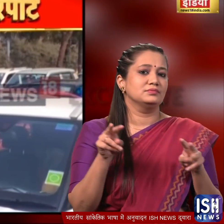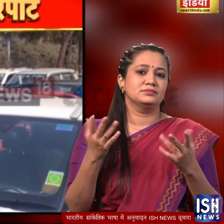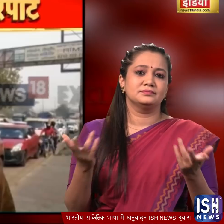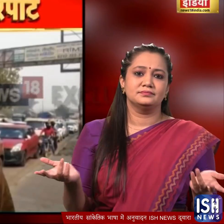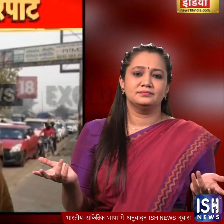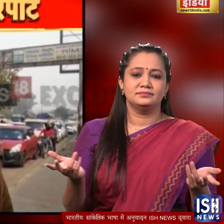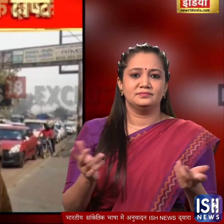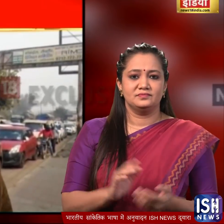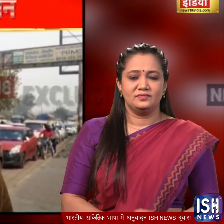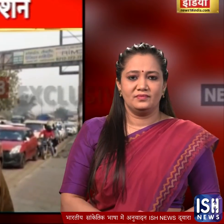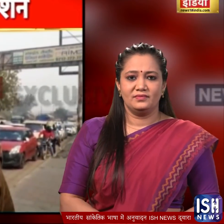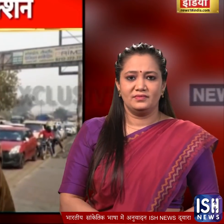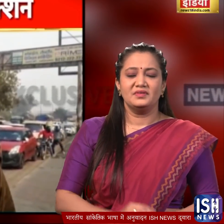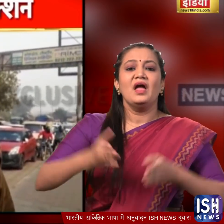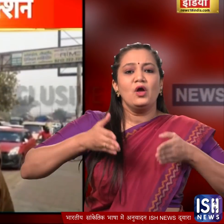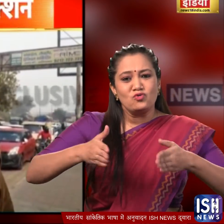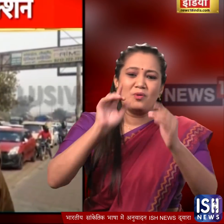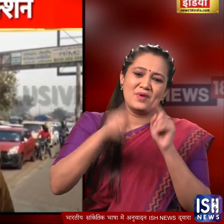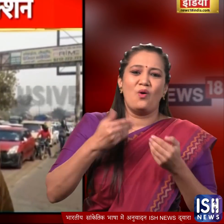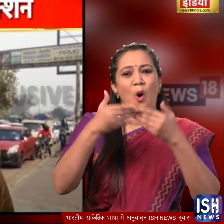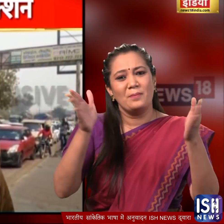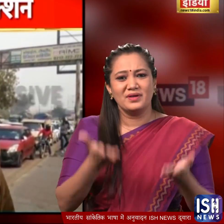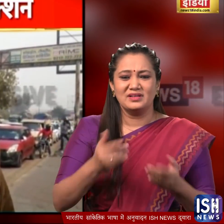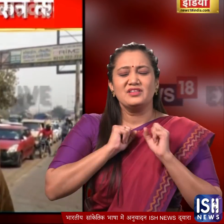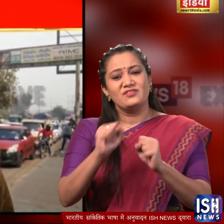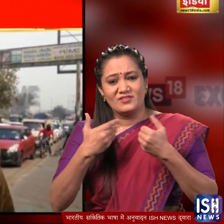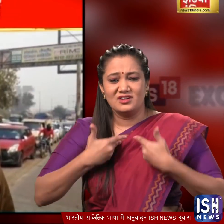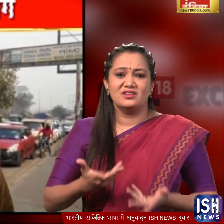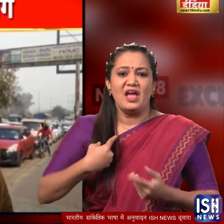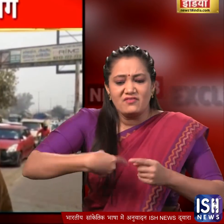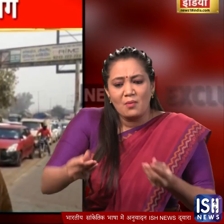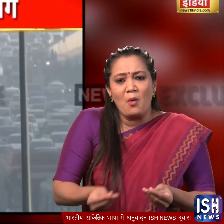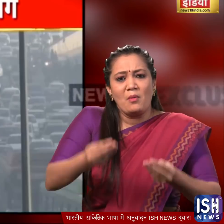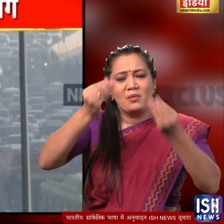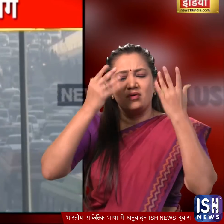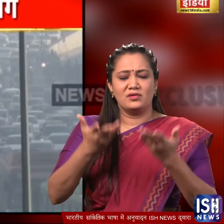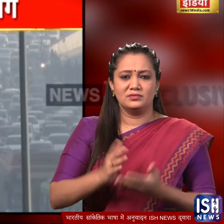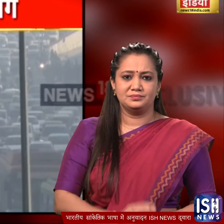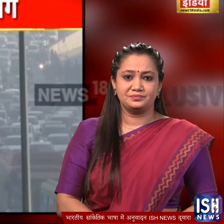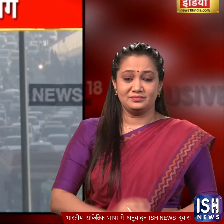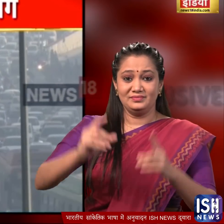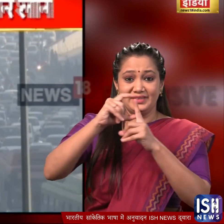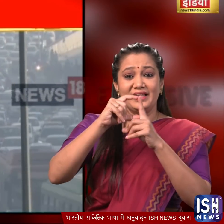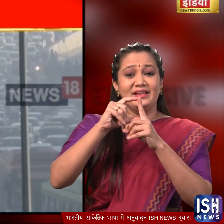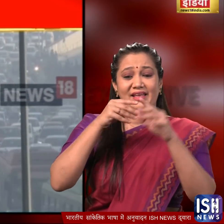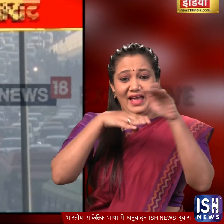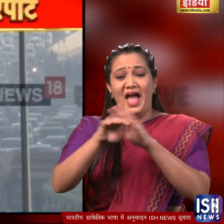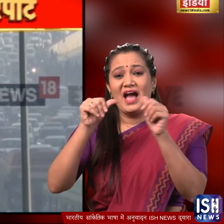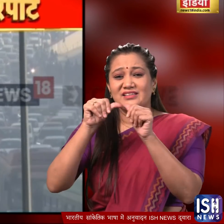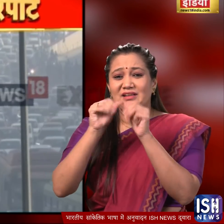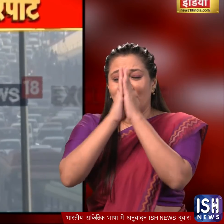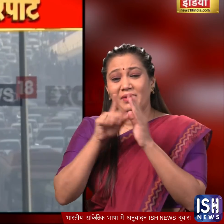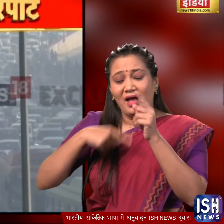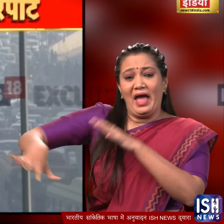लगा। रास्ते तो खुलने ही चाहिए, पब्लिक के लिए परेशानी हो रही है दिन ब दिन। राजधानी के अक्षरधाम इलाके के हालात भी कुछ ऐसे ही